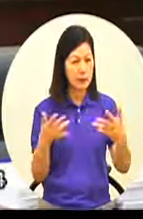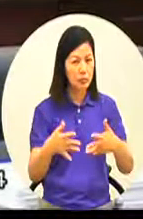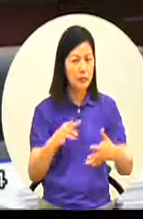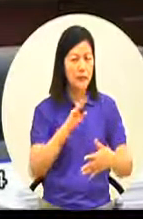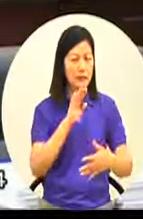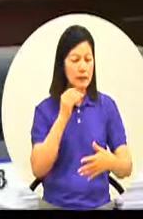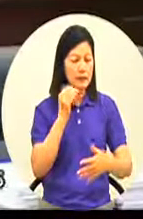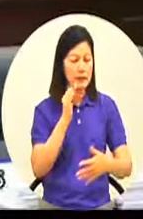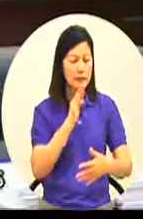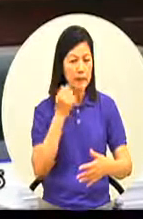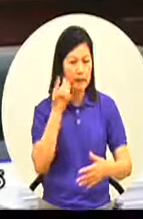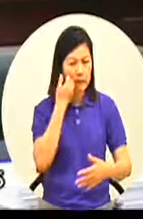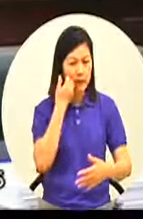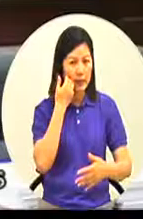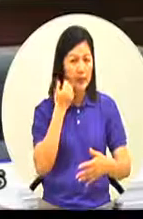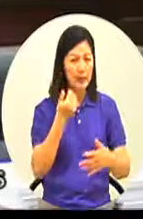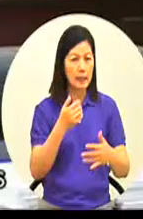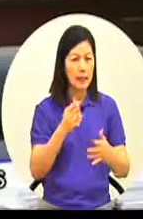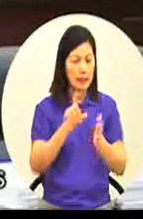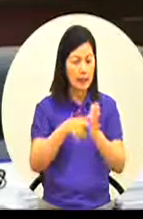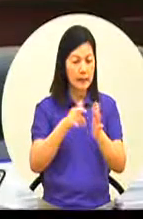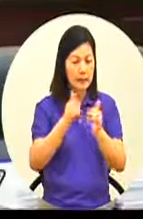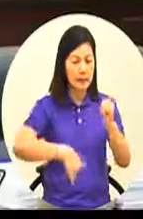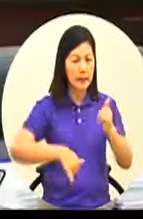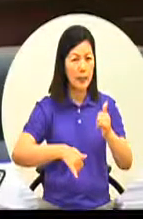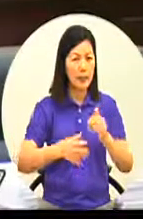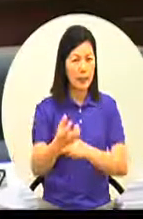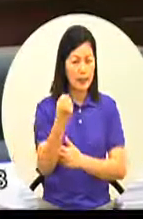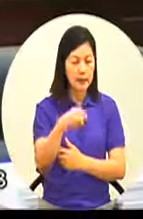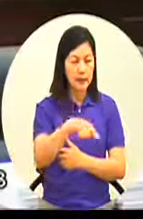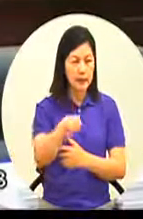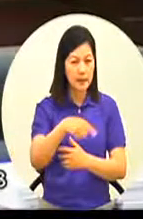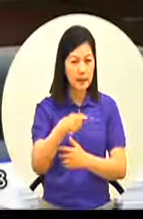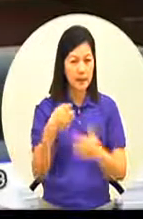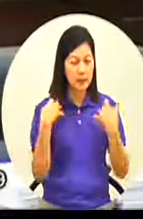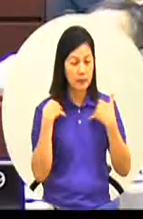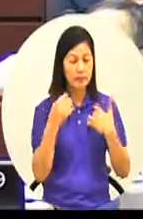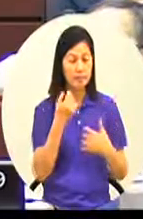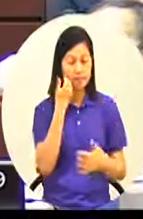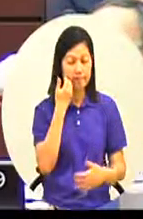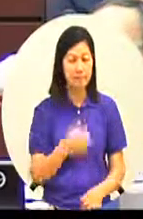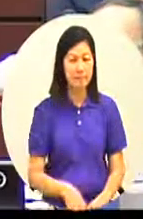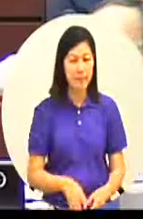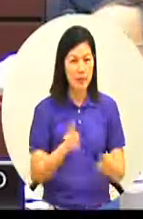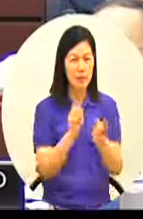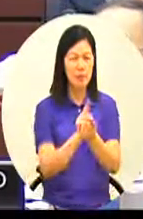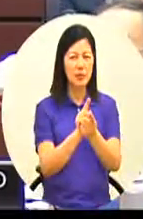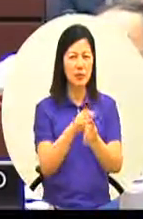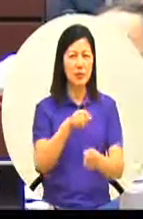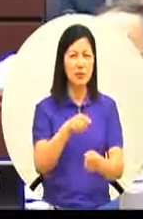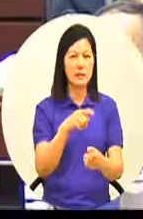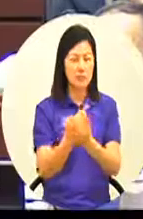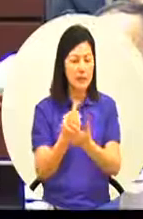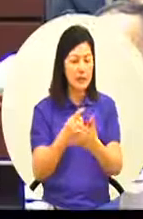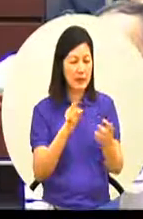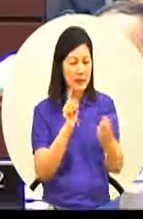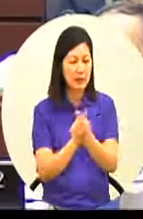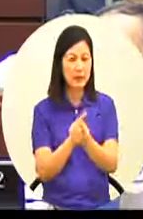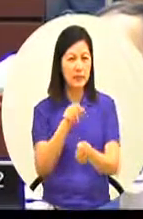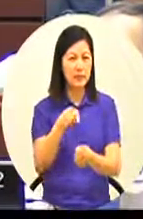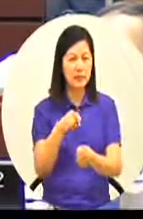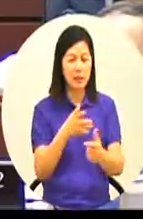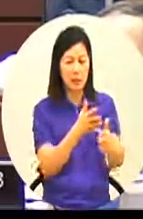来这个时代力量，你们当初在电访的时候， 这我可以回答哈，就是说我们每次对于这个这个去被